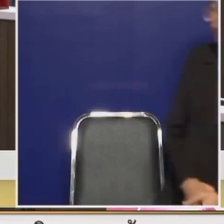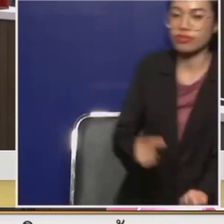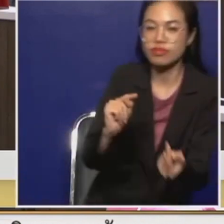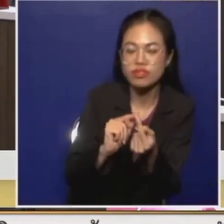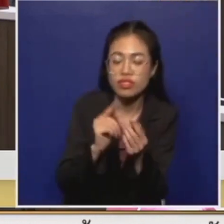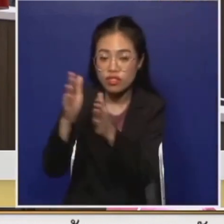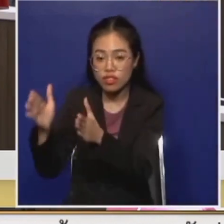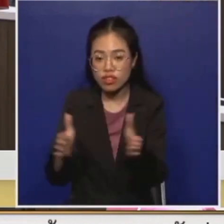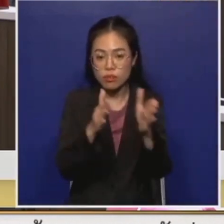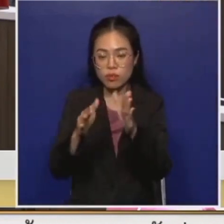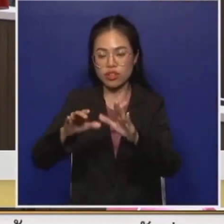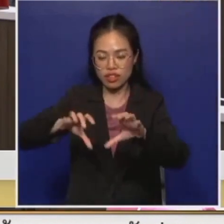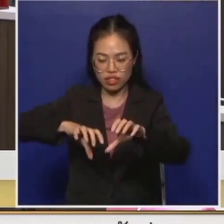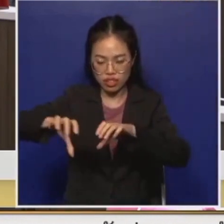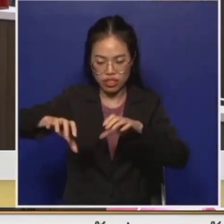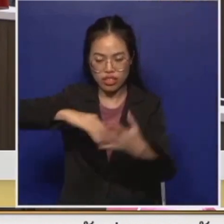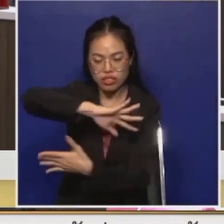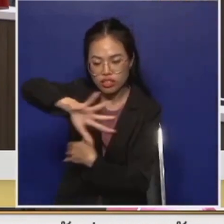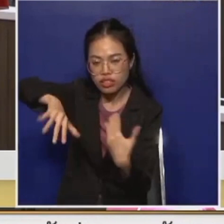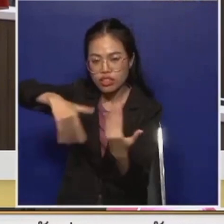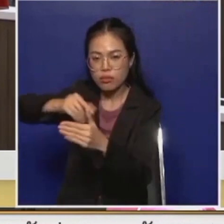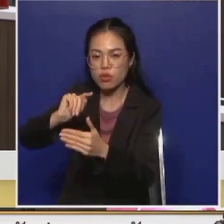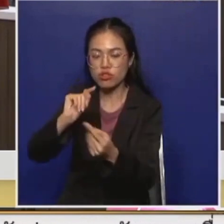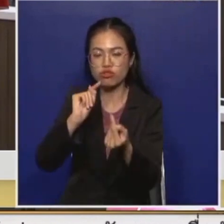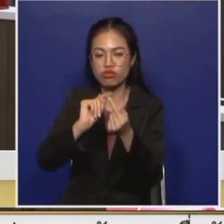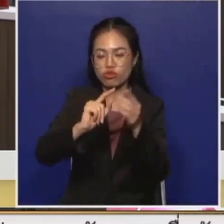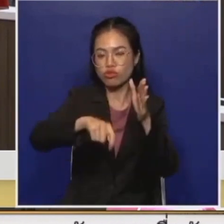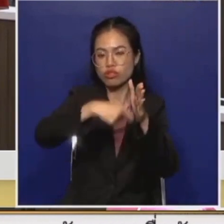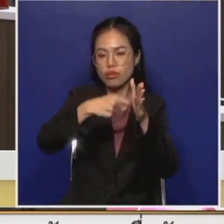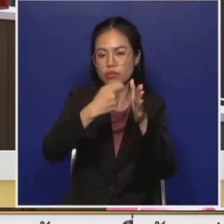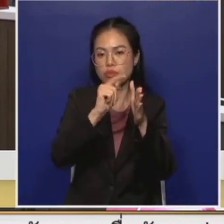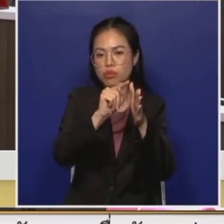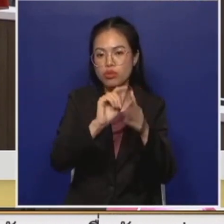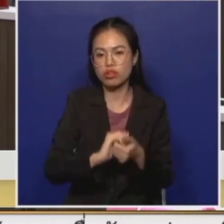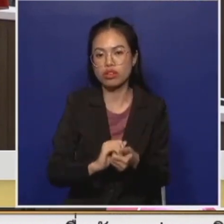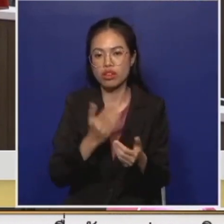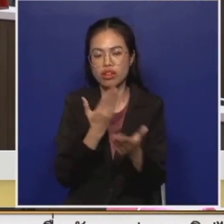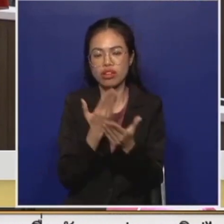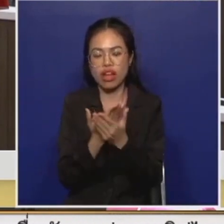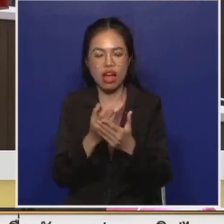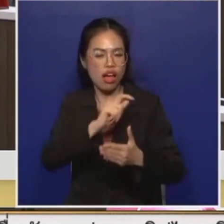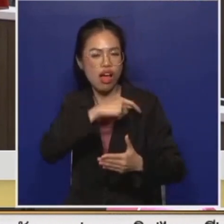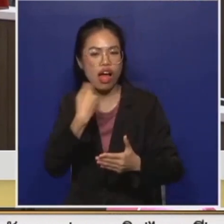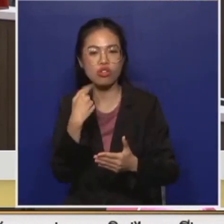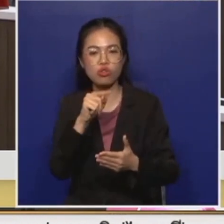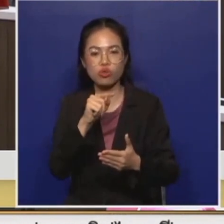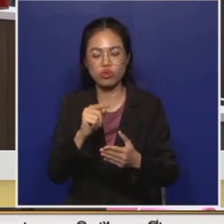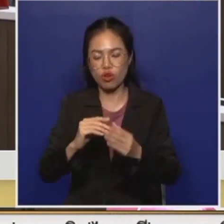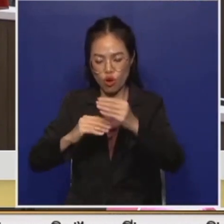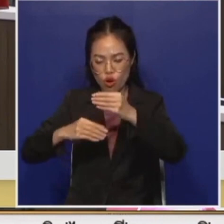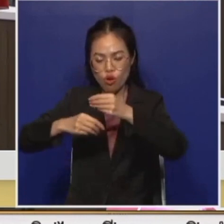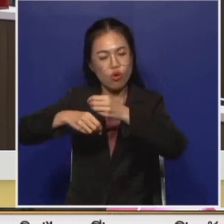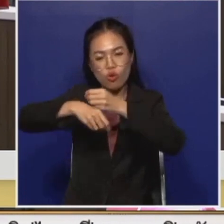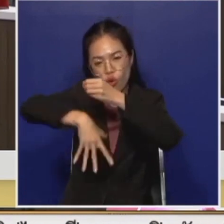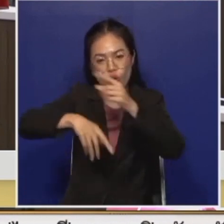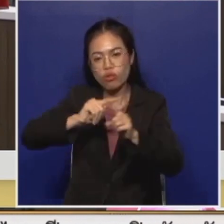็เป็เหตุเป็ผลนะครับบอกว่ามันขาทุนมันจต้เปรีบเปลยนโครงสรางการจ้าง